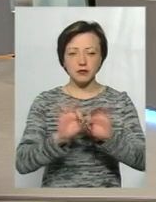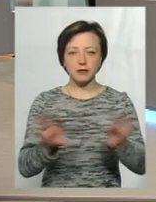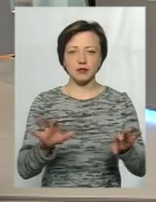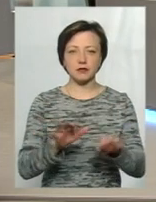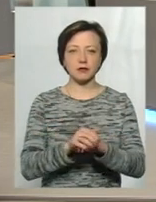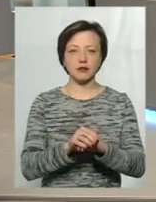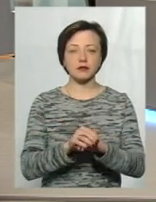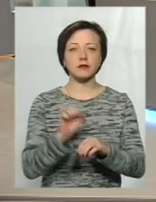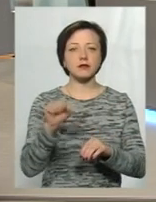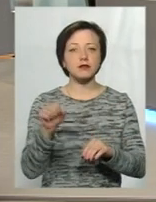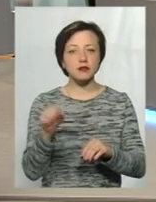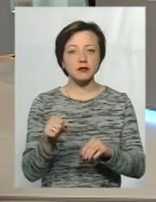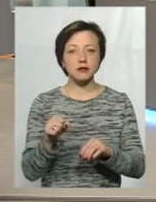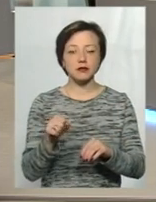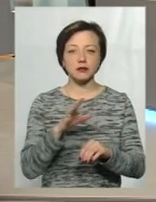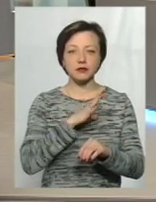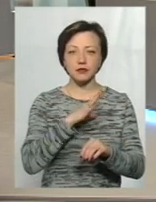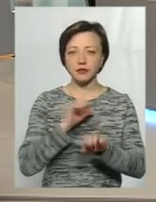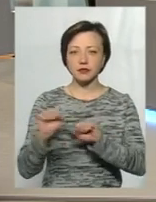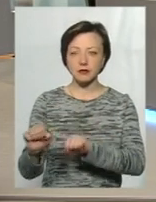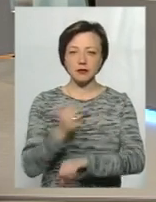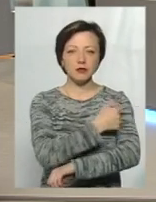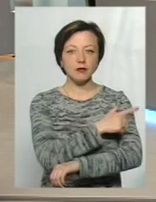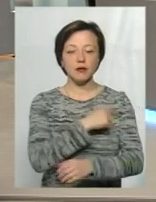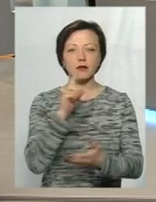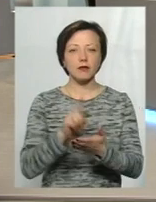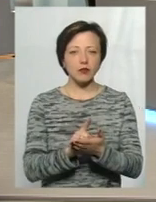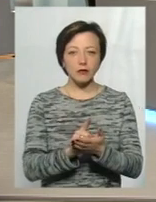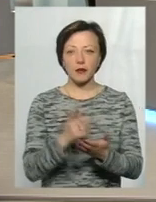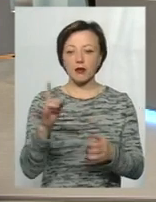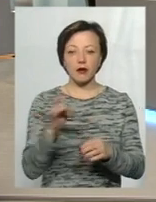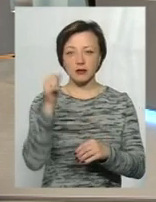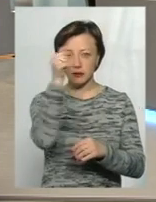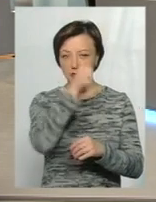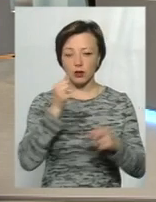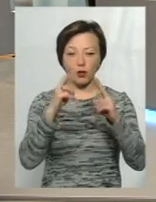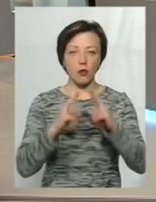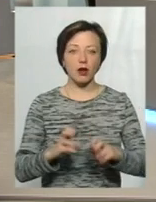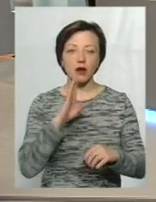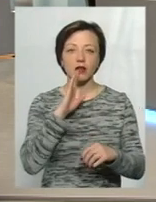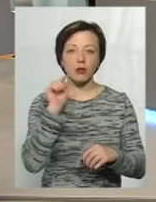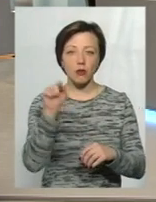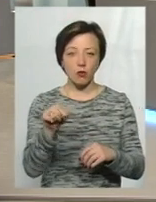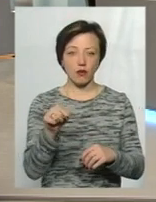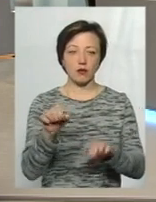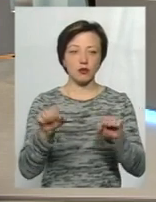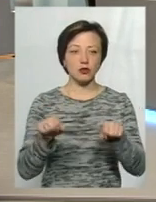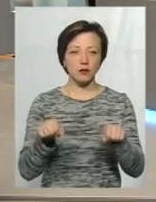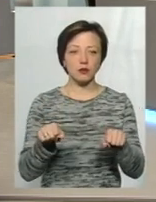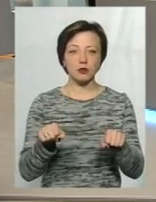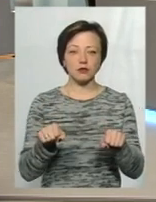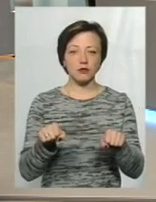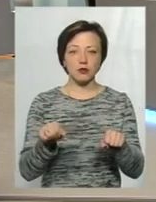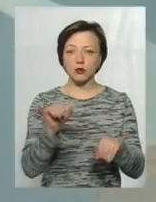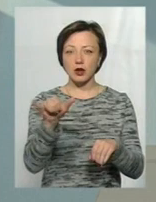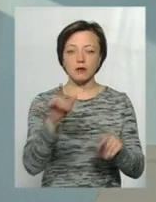Ну, проте, можливо, якби була страхова медицина, то обов'язково, якщо ти не пройшов раз в рік огляд гінеколога, то